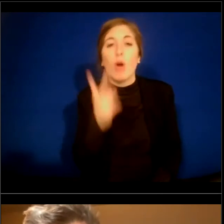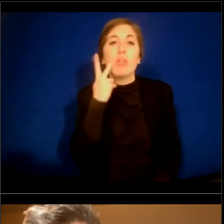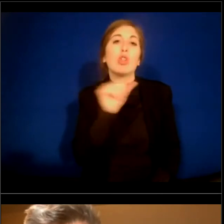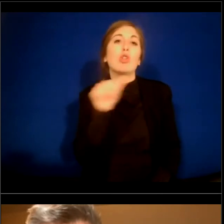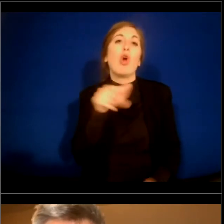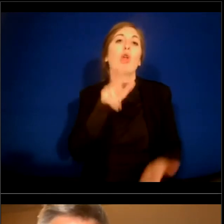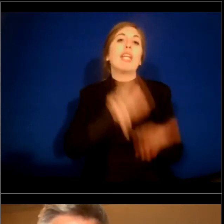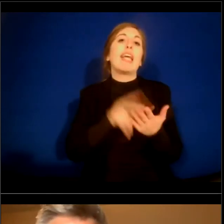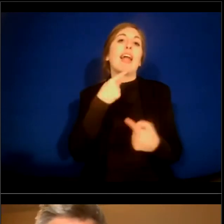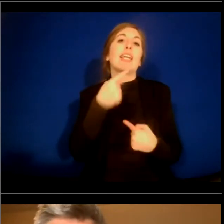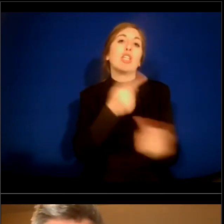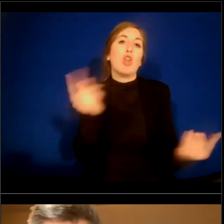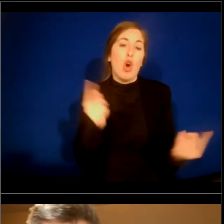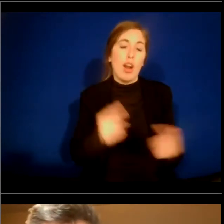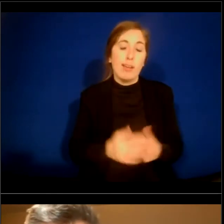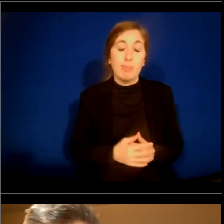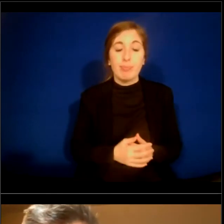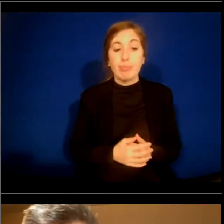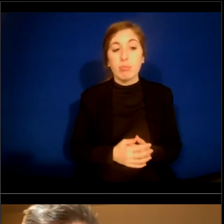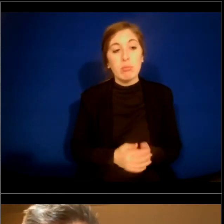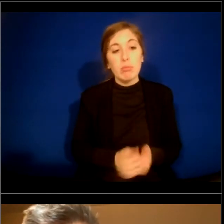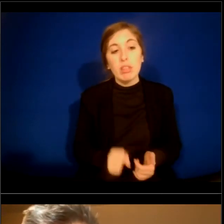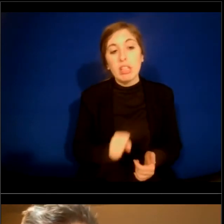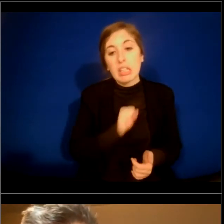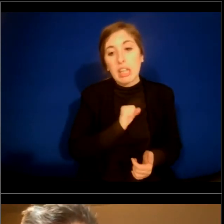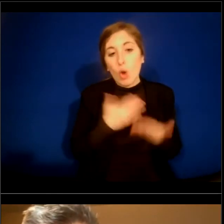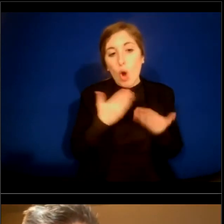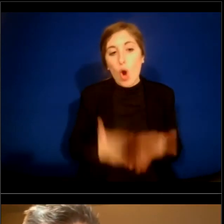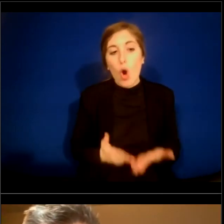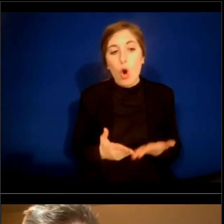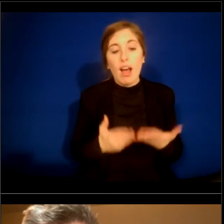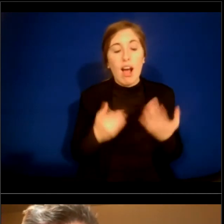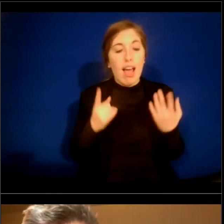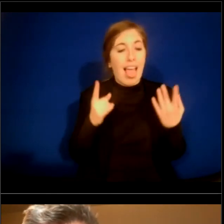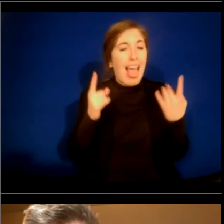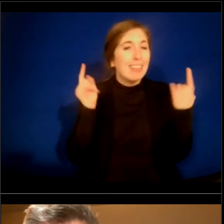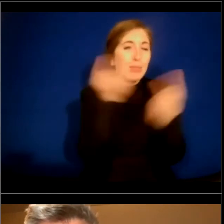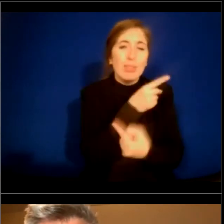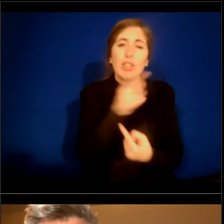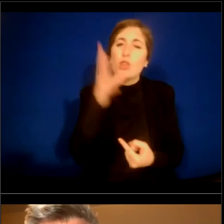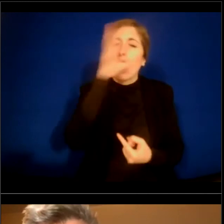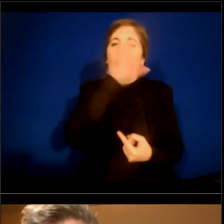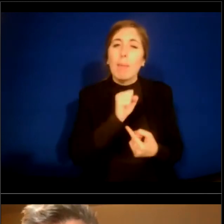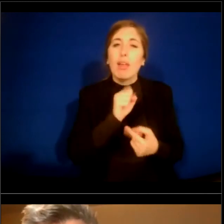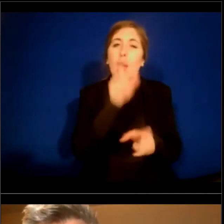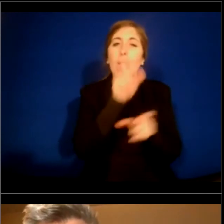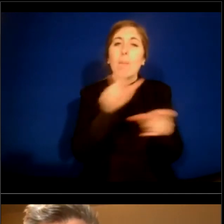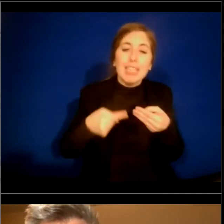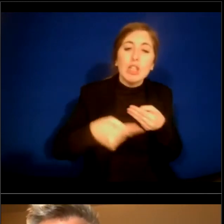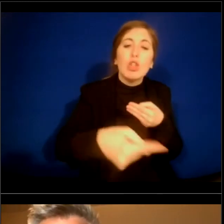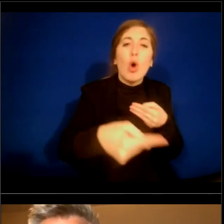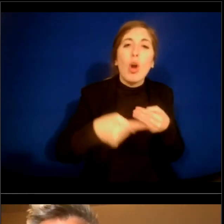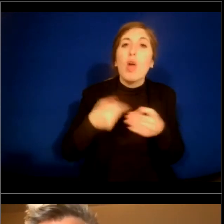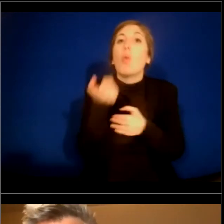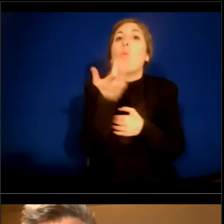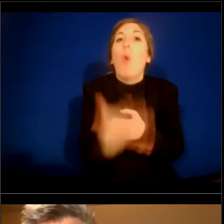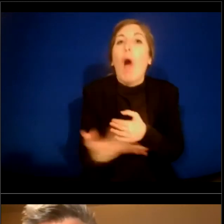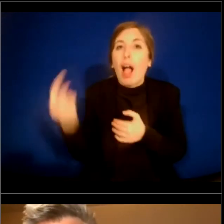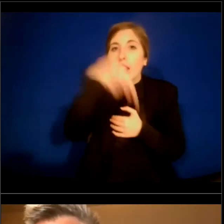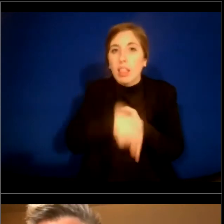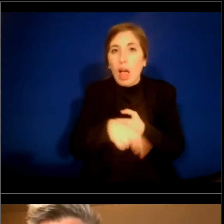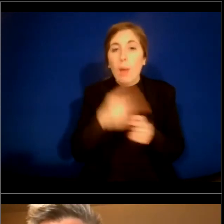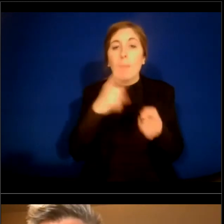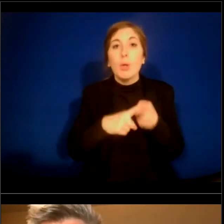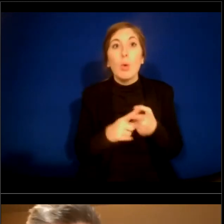È difficile, credo, in questo momento avere contezza di quante saranno le persone e di quali saranno poi le misure.